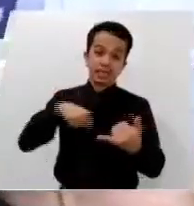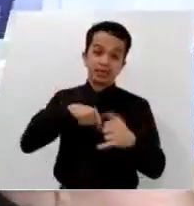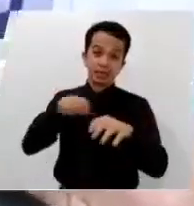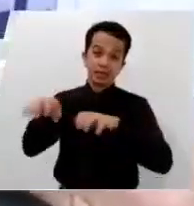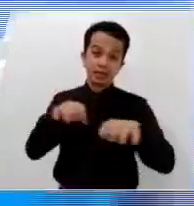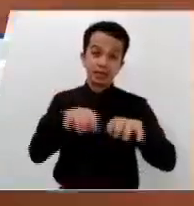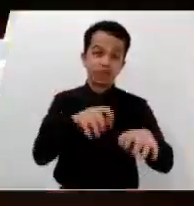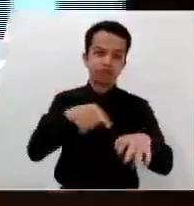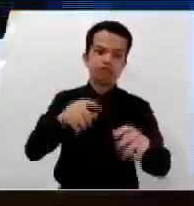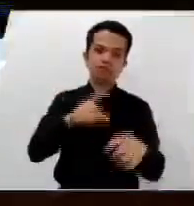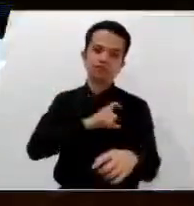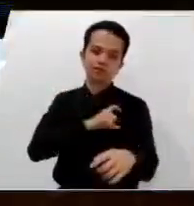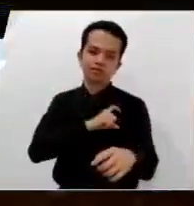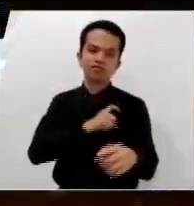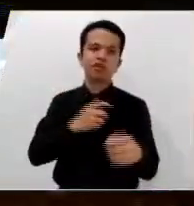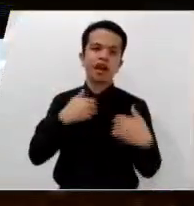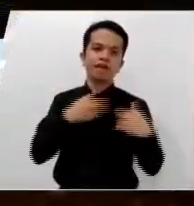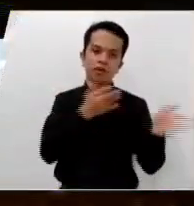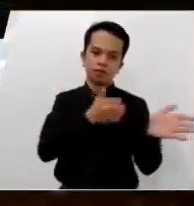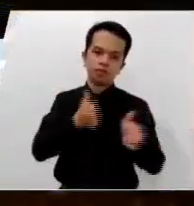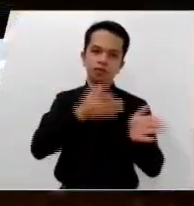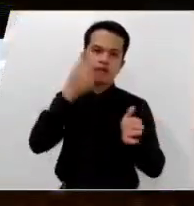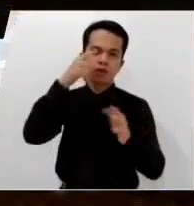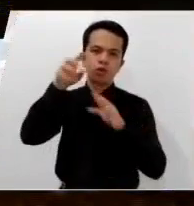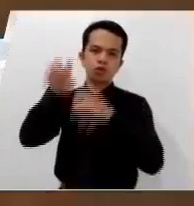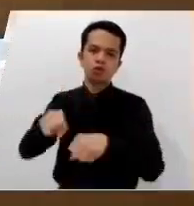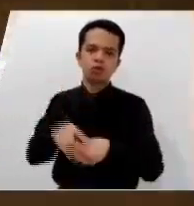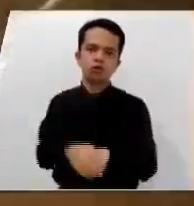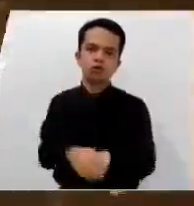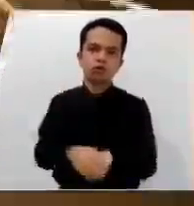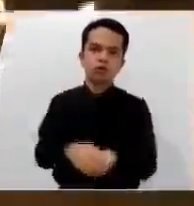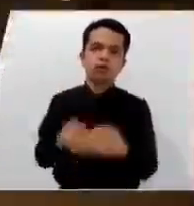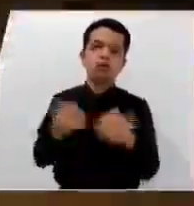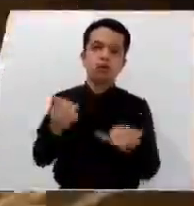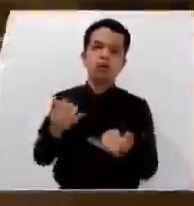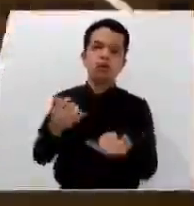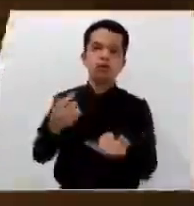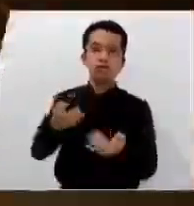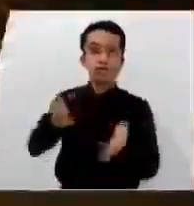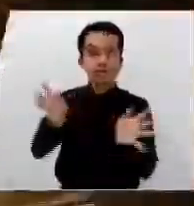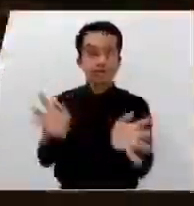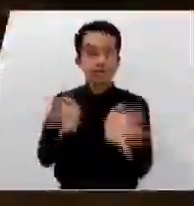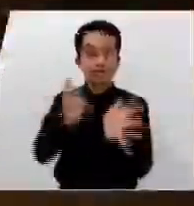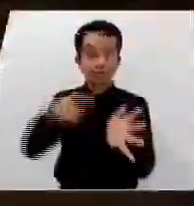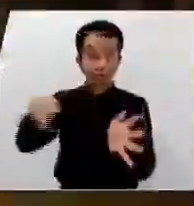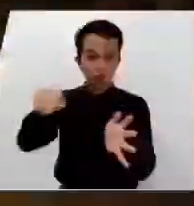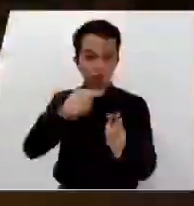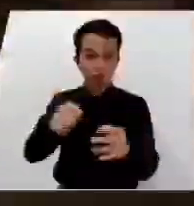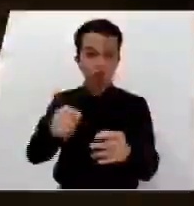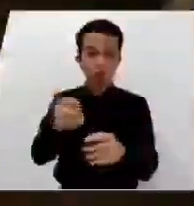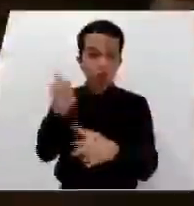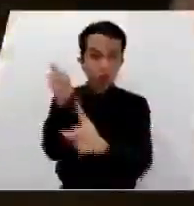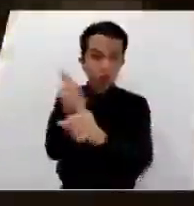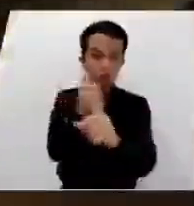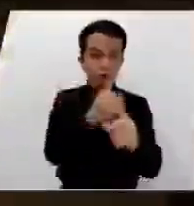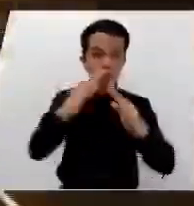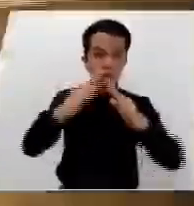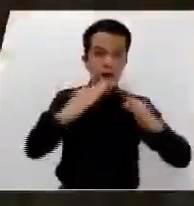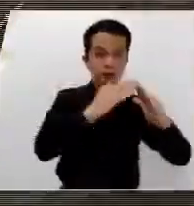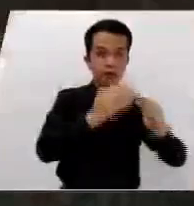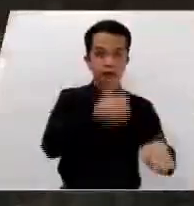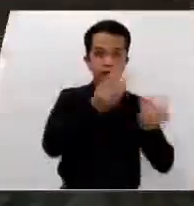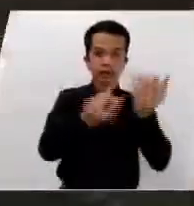yung may entrapment operation. Ang Metro Manila Council hinikayat ang publiko na huwag magkanya-kanyang paputok sa mga bahay. Kung ang LGU mismo